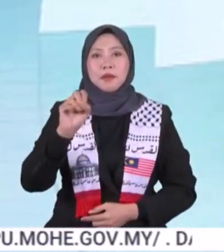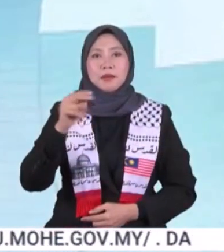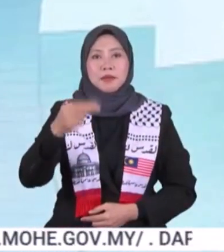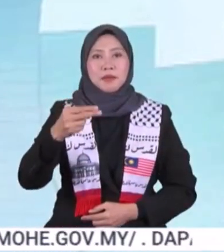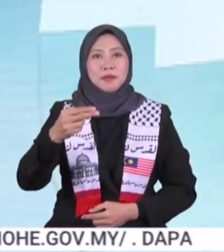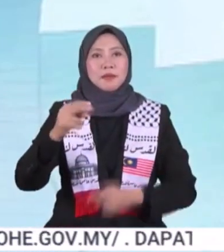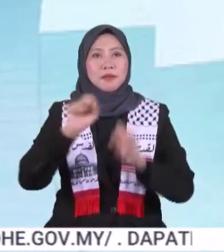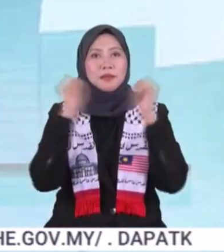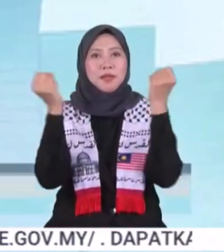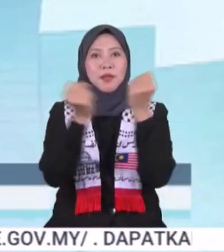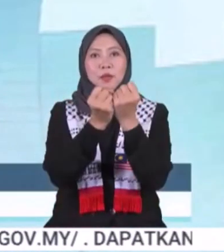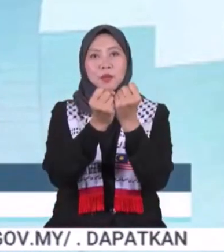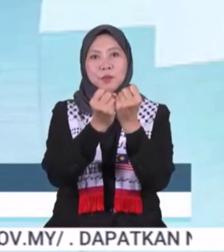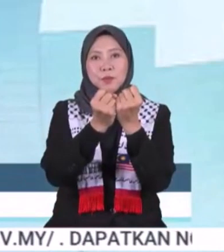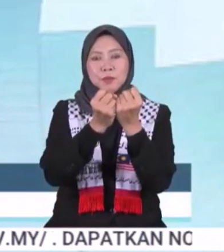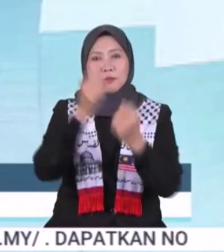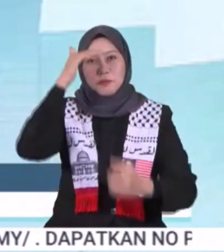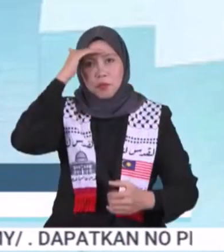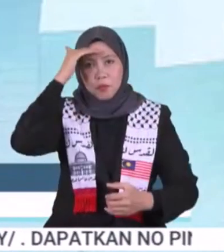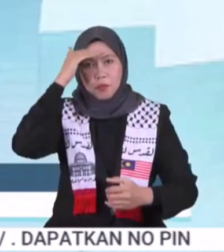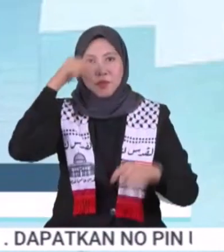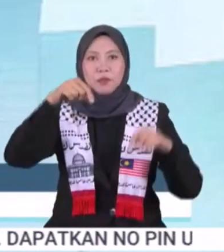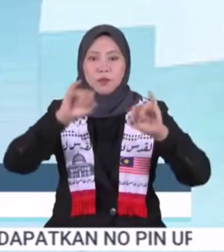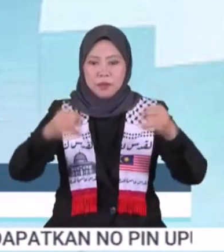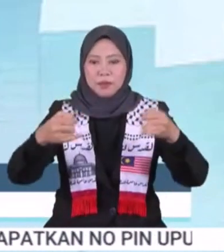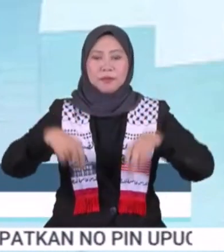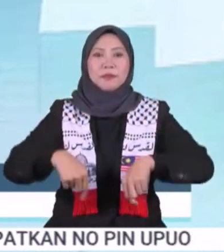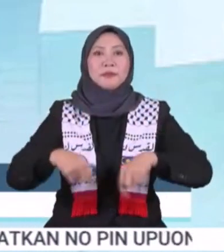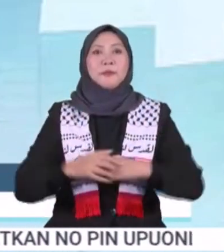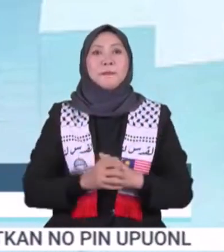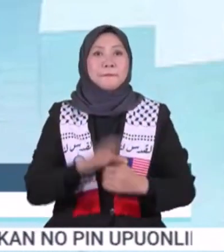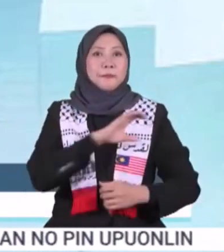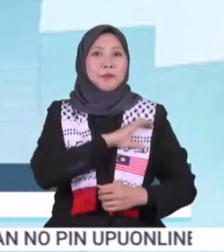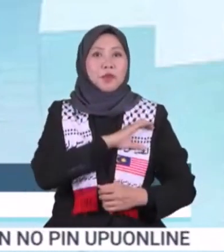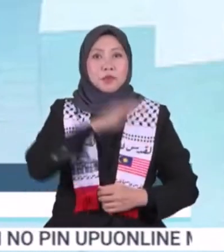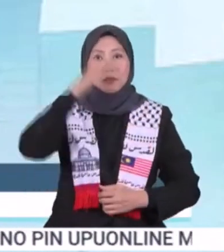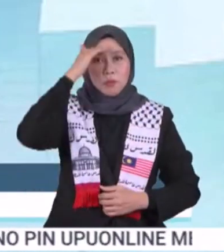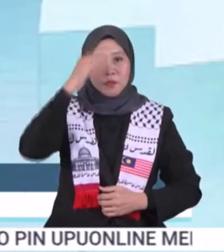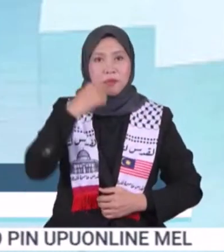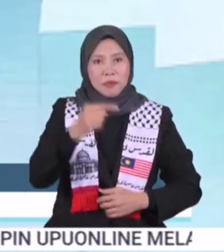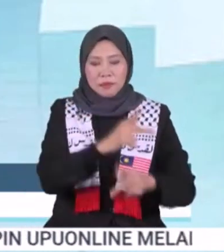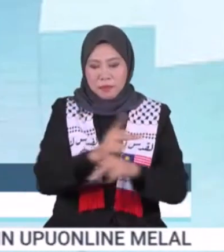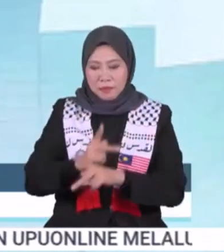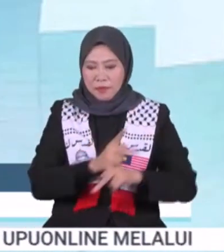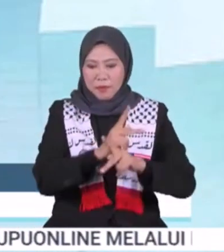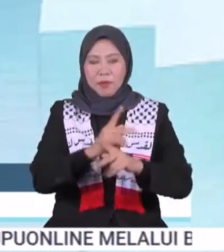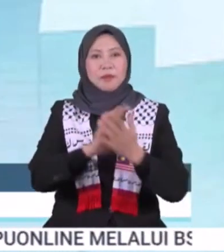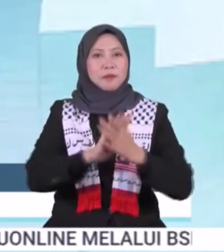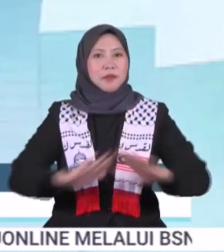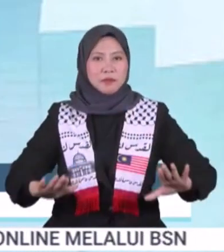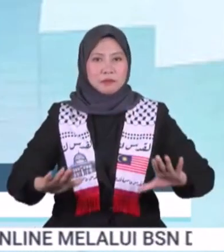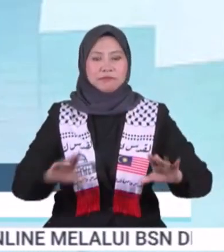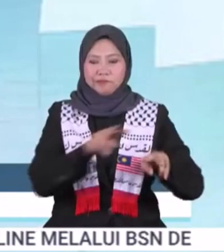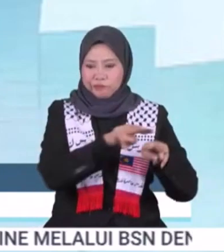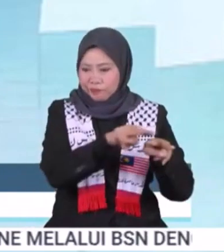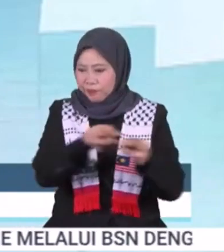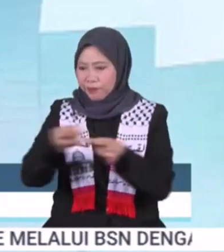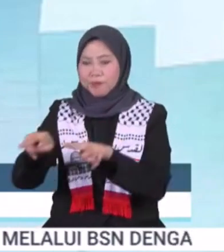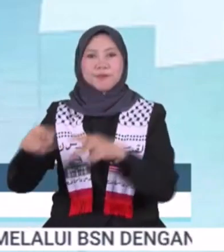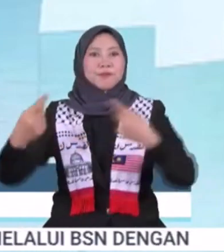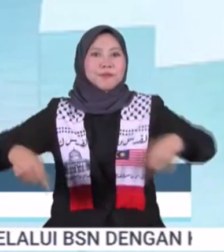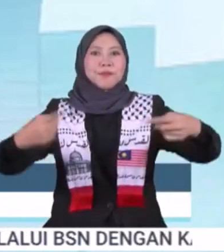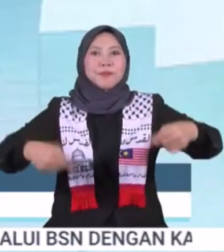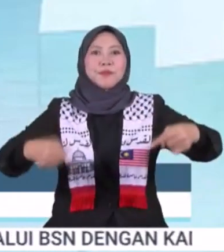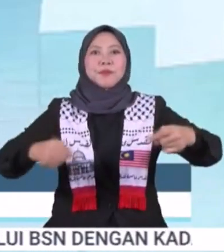Puteri Jumaat ini. Ketua Polis Johor, Komisioner Polis M. Kumar berkata, pihaknya akan memastikan kawalan keselamatan pada tahap tertinggi sepanjang